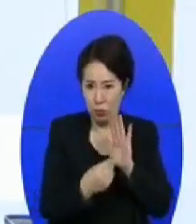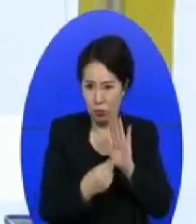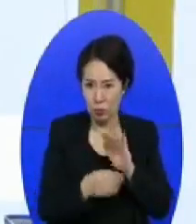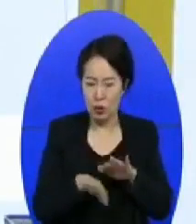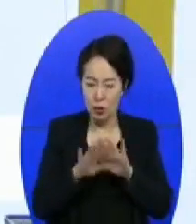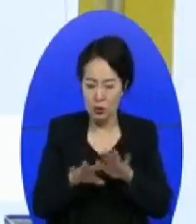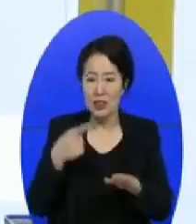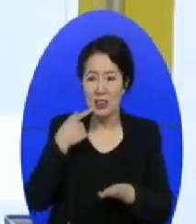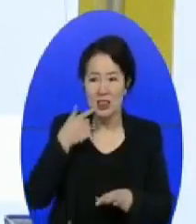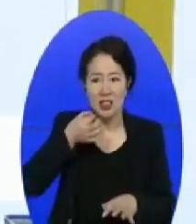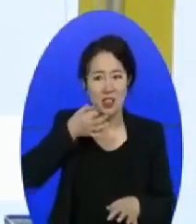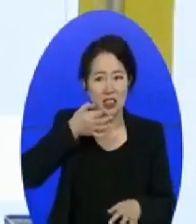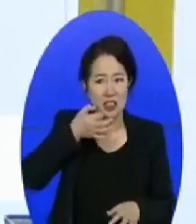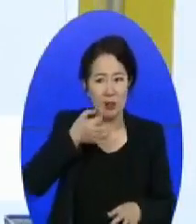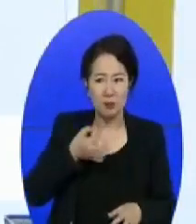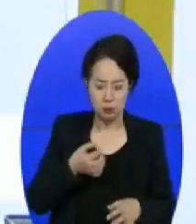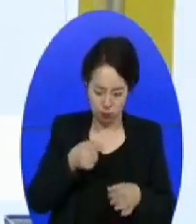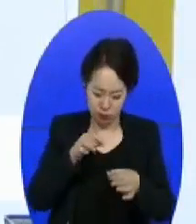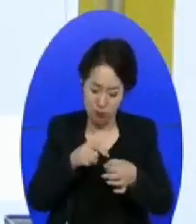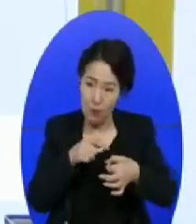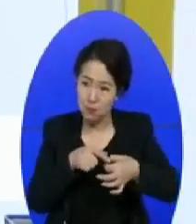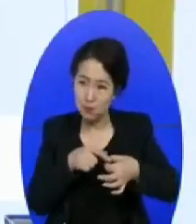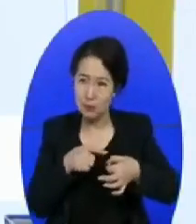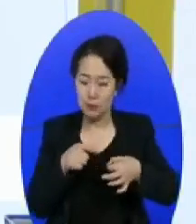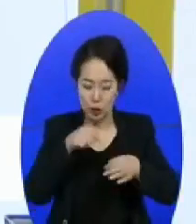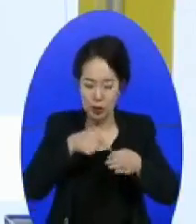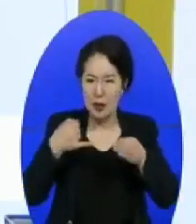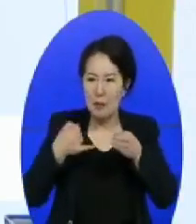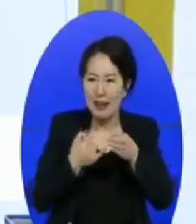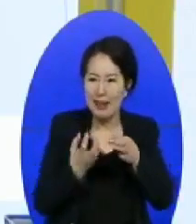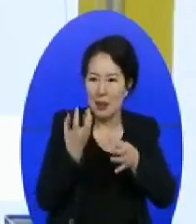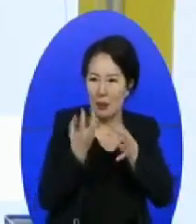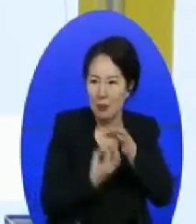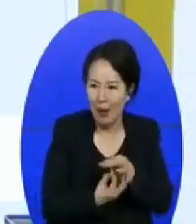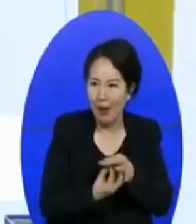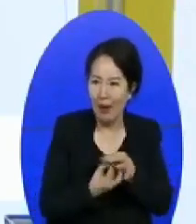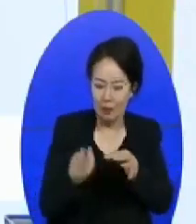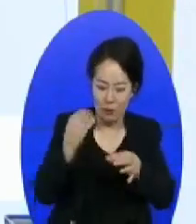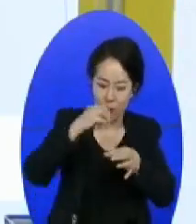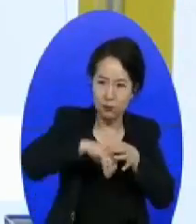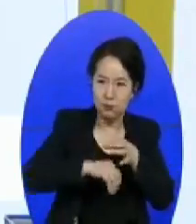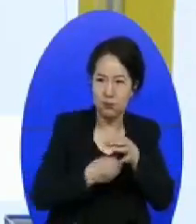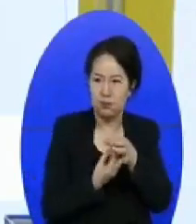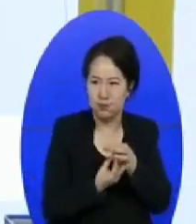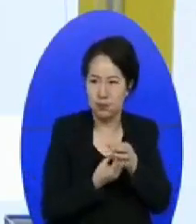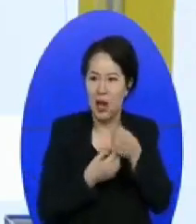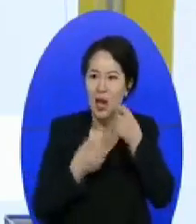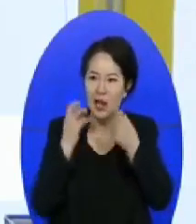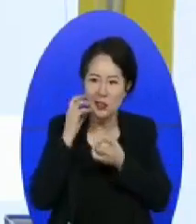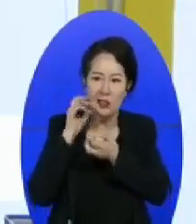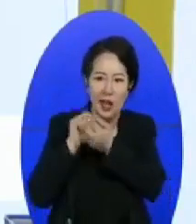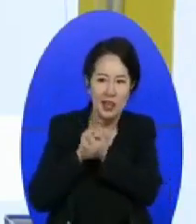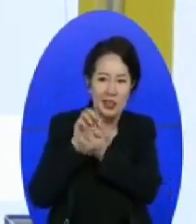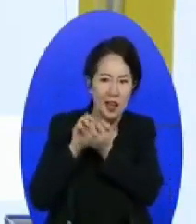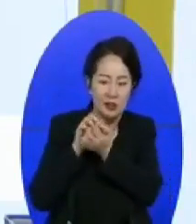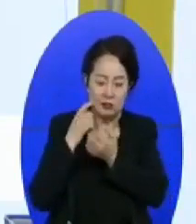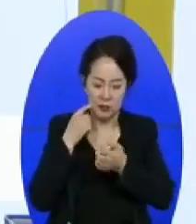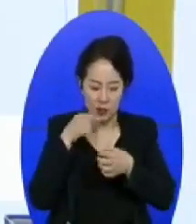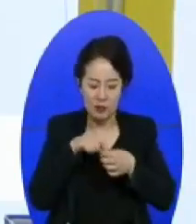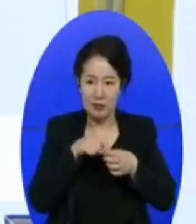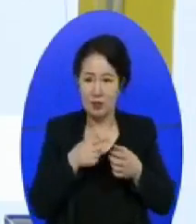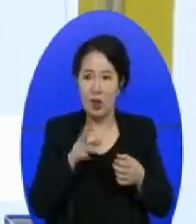цоорлтой шүдтэй байна. За тэр нь бол нэл бактери нөгөө үр уурхай тий. Тэрнгээрээ нөгөө хоол тэжээлээ зажилж буталж идэнэ. Тэгэл